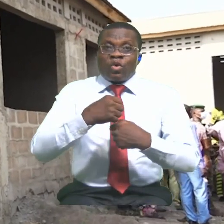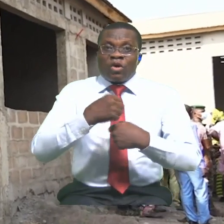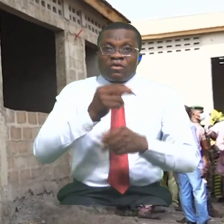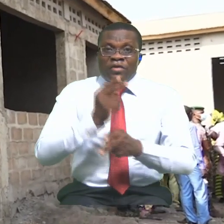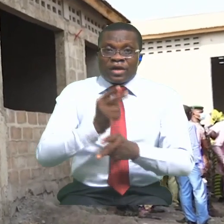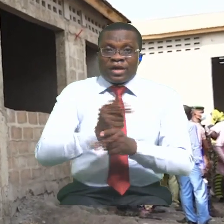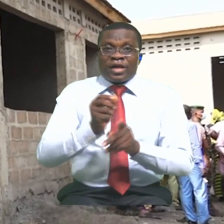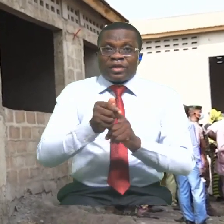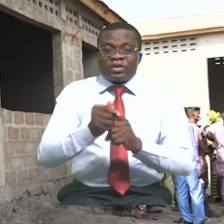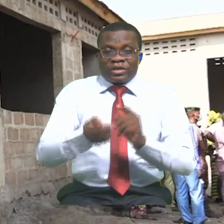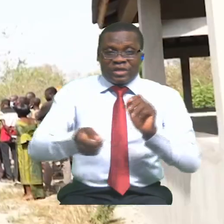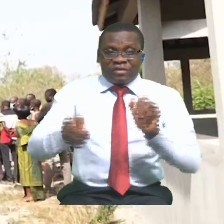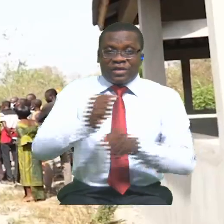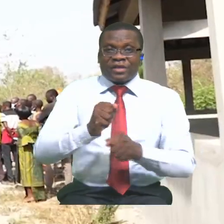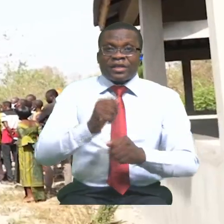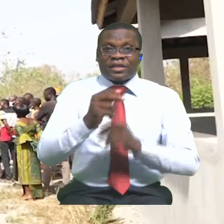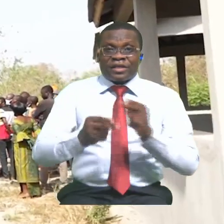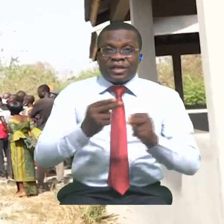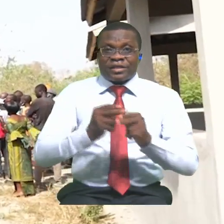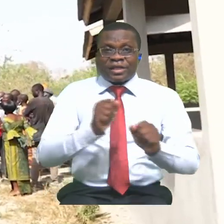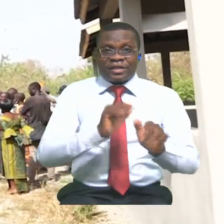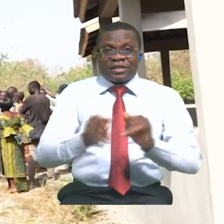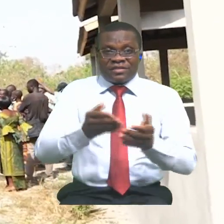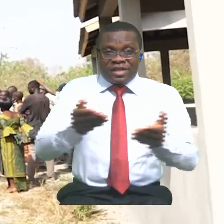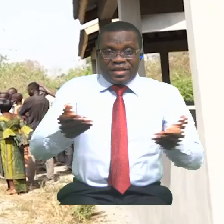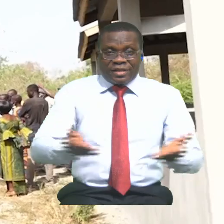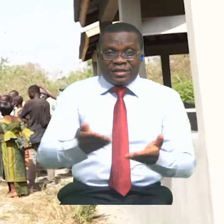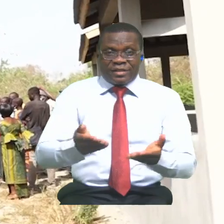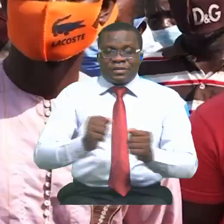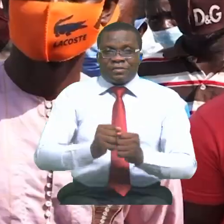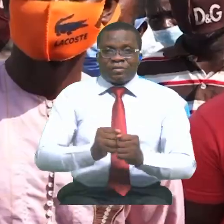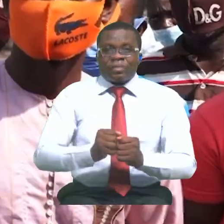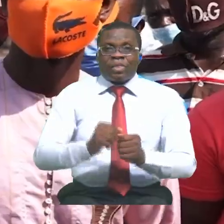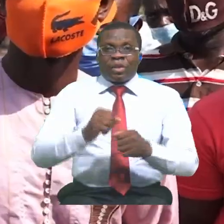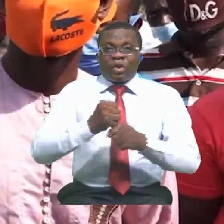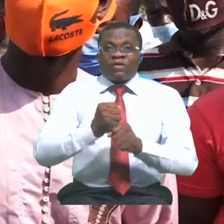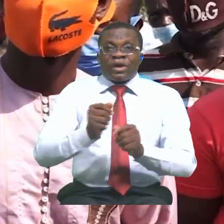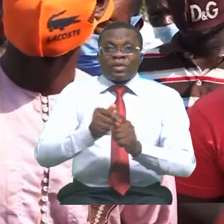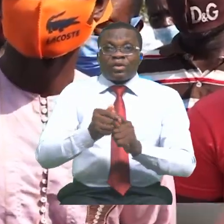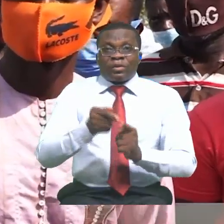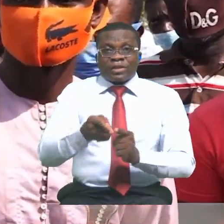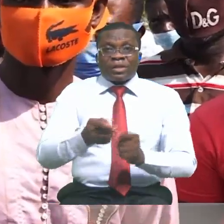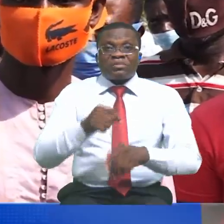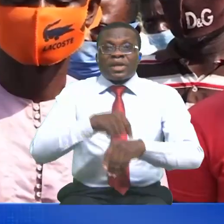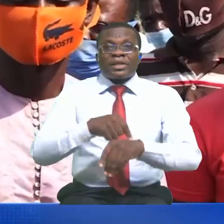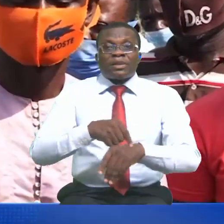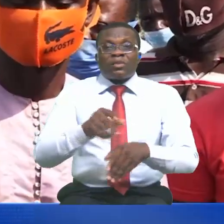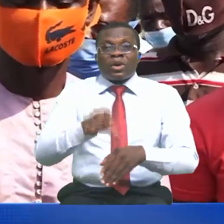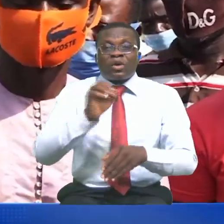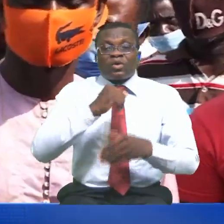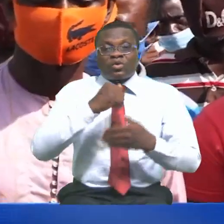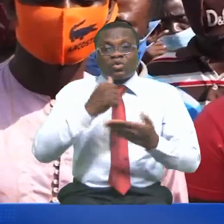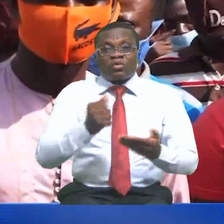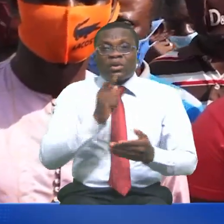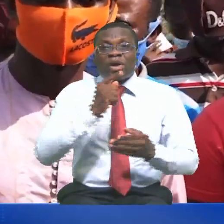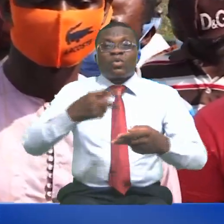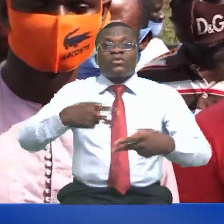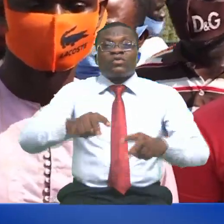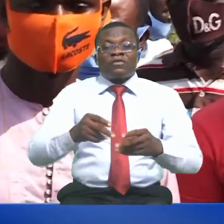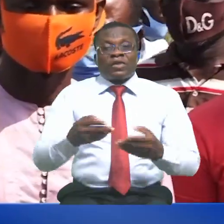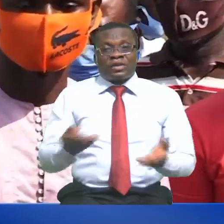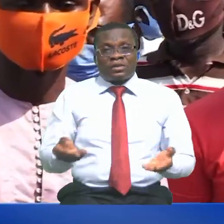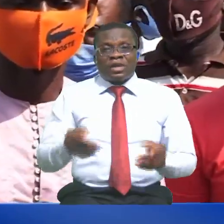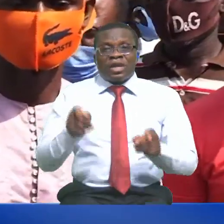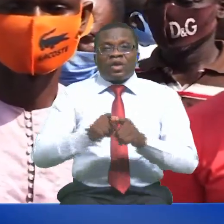changera radicalement la nature des activités ici. On produit le maïs. À des moments donnés, on ne trouve pas où il faut vendre. Mais